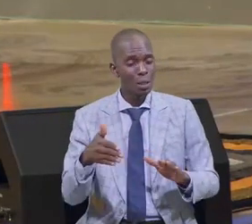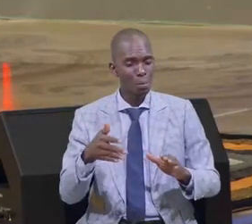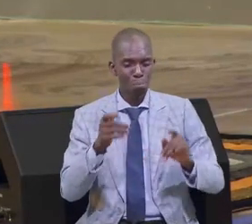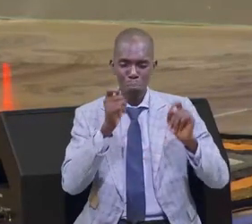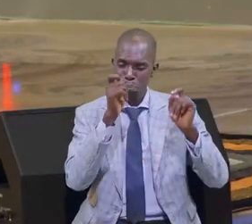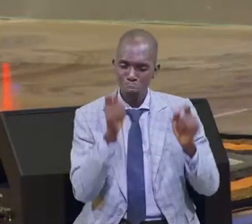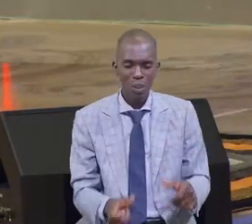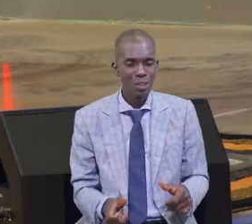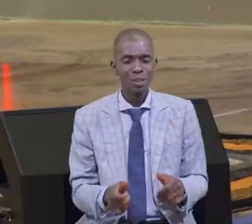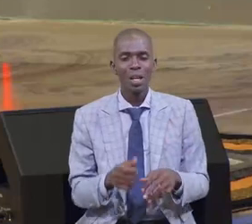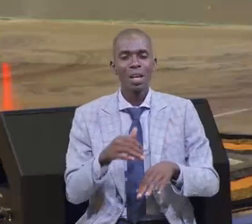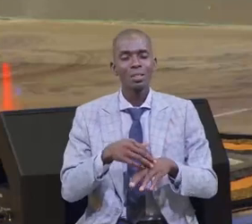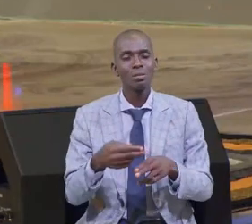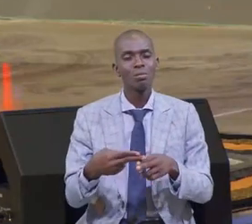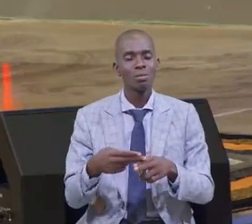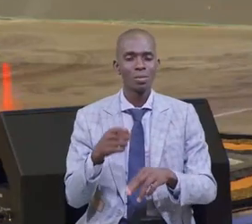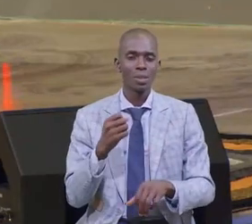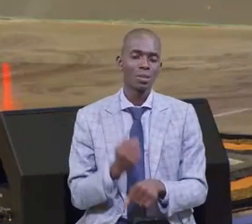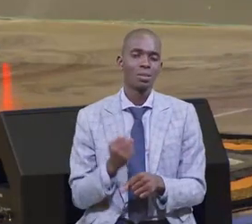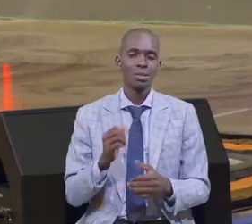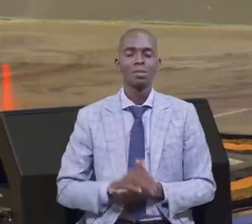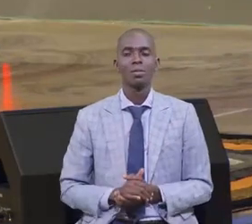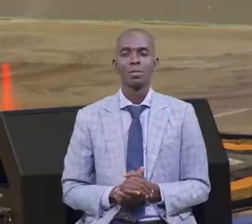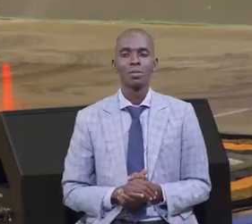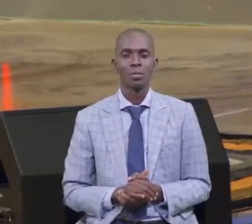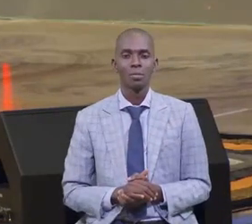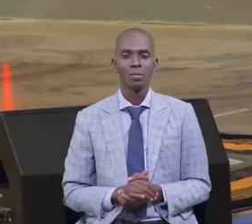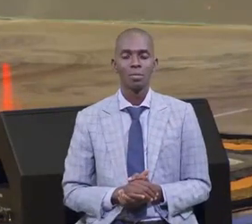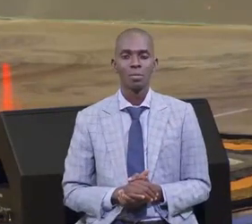Il était mort inutilement.